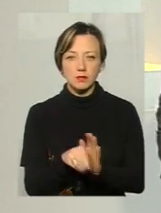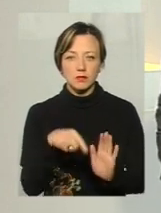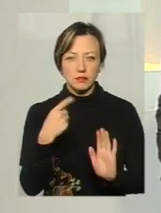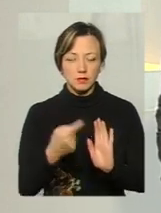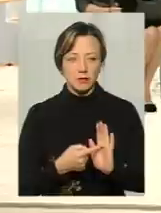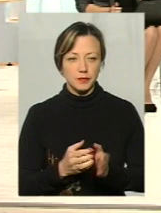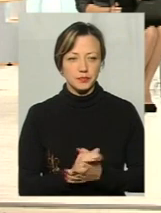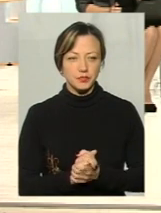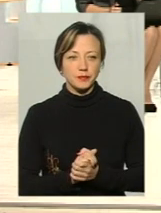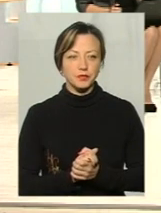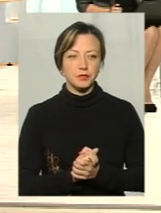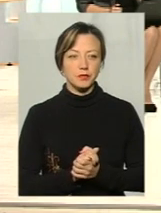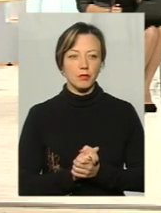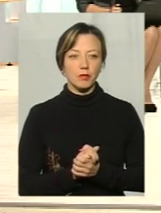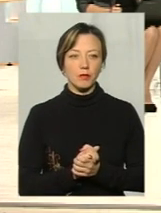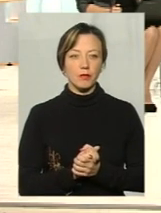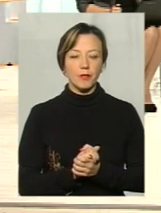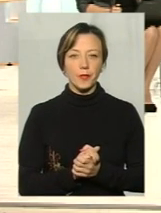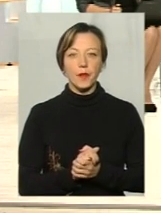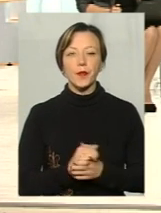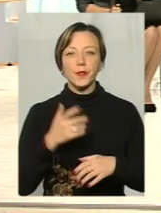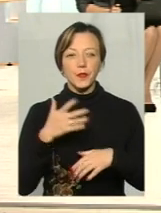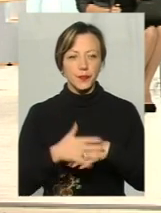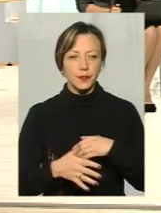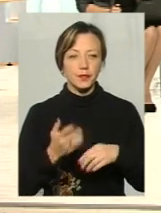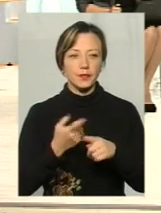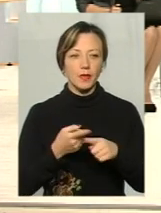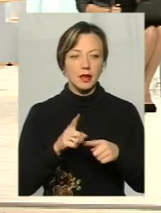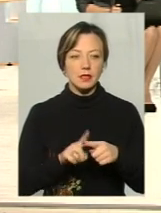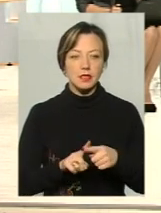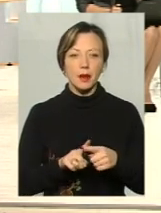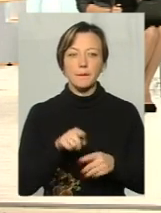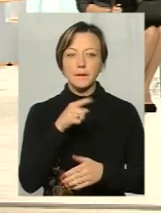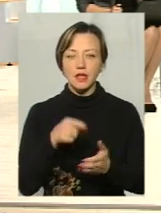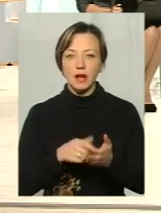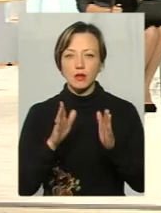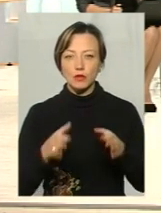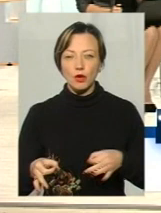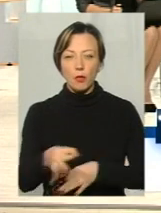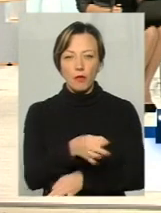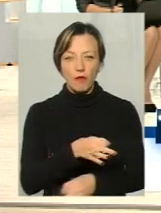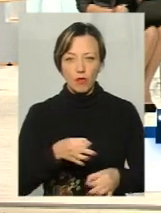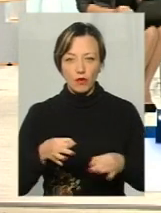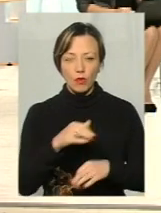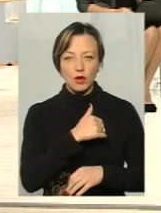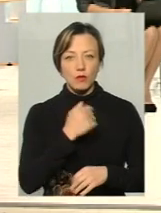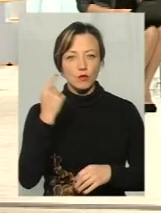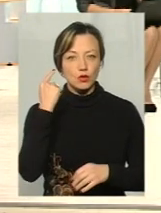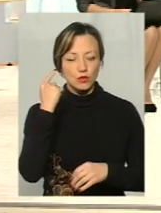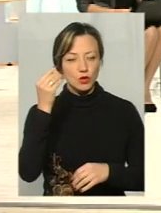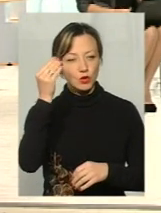хірургія? Розумієте, це сьогодні питання буде обговорюватись. Я б хотів почути